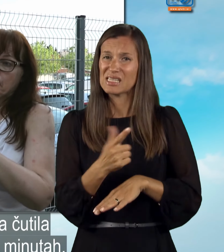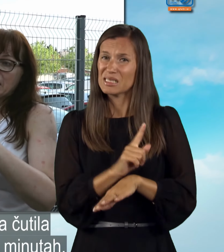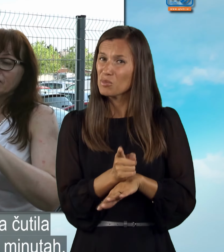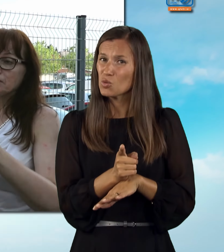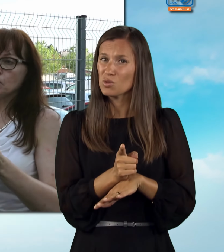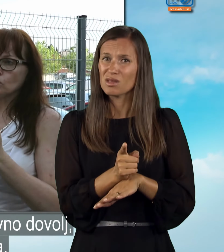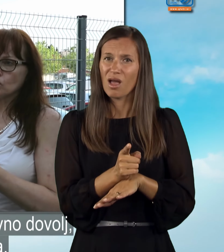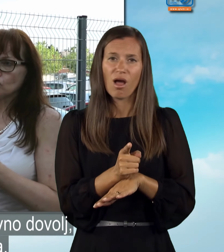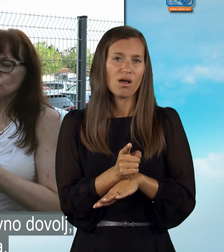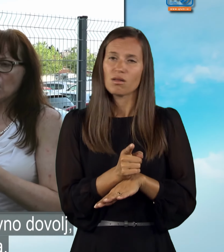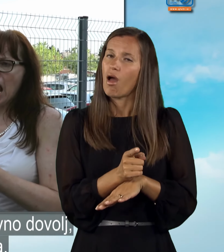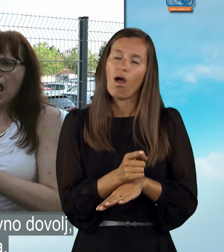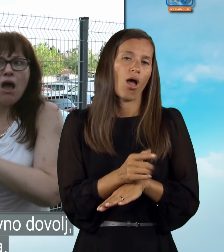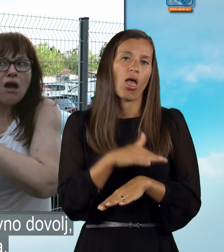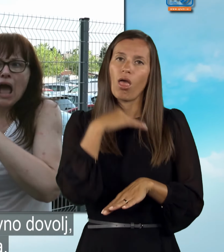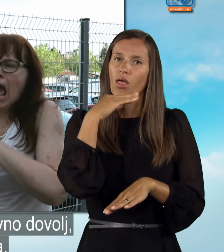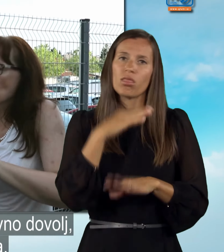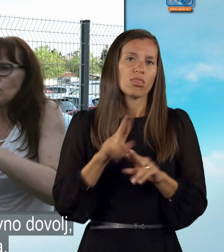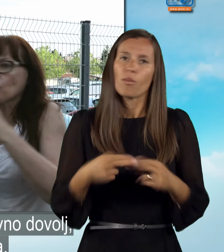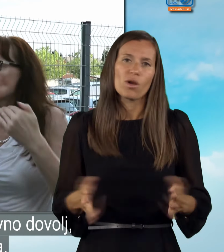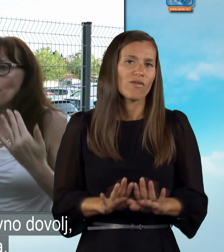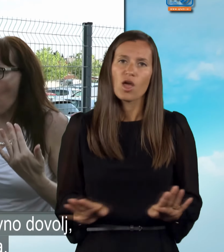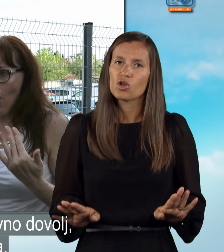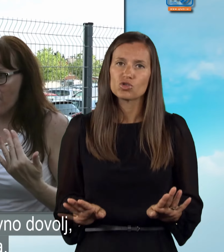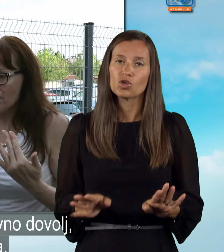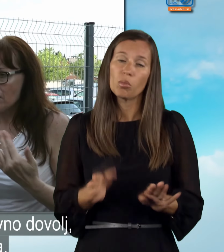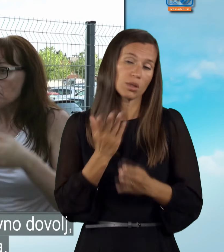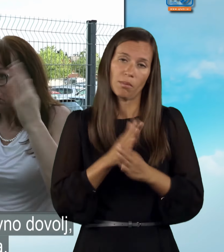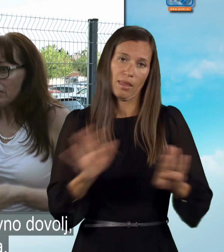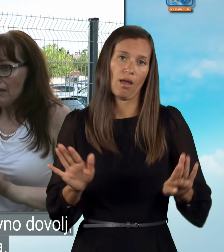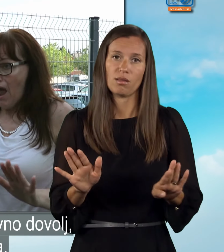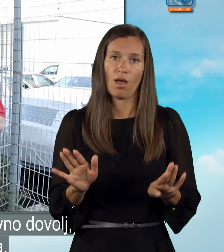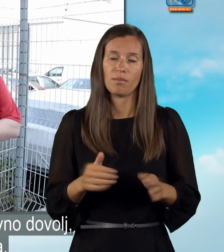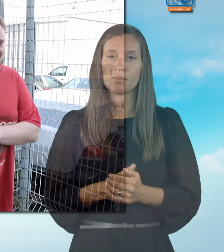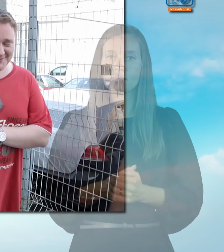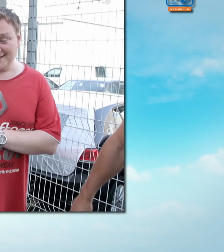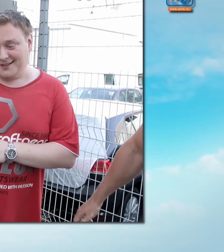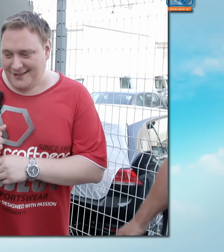20-25 minutah, da sta imela enostavno dovolj, pač nehajte.